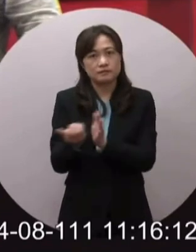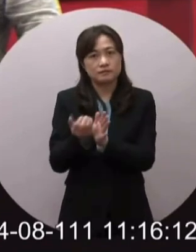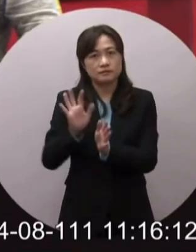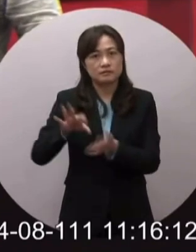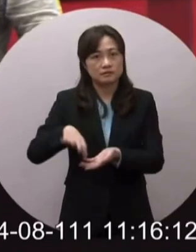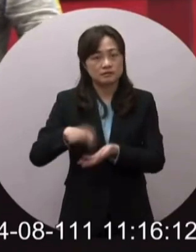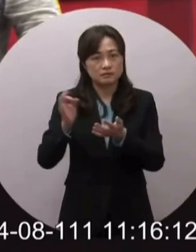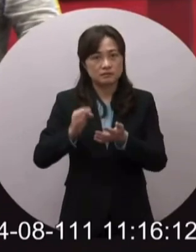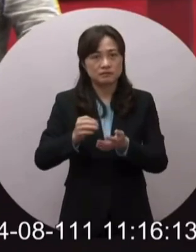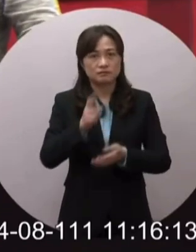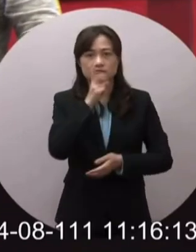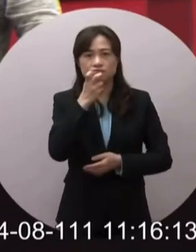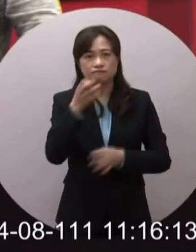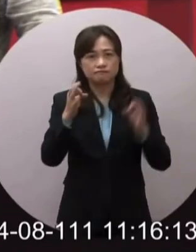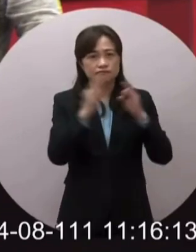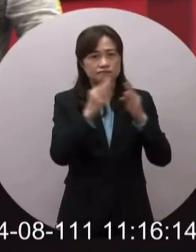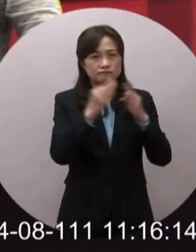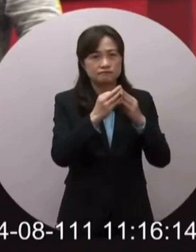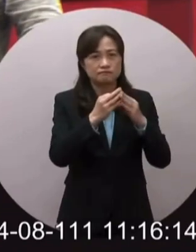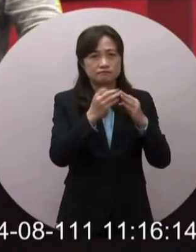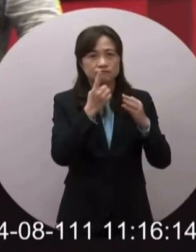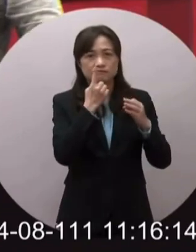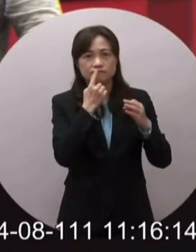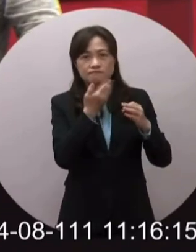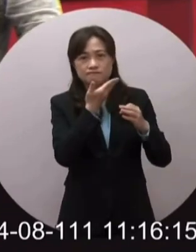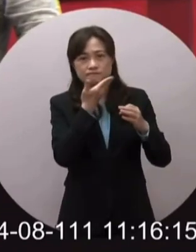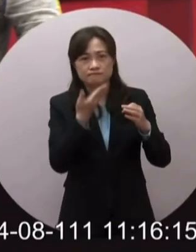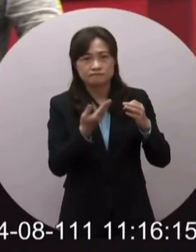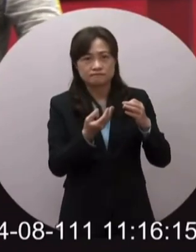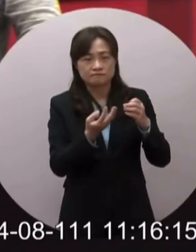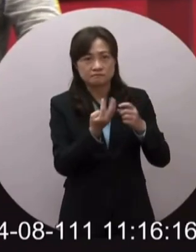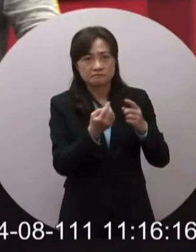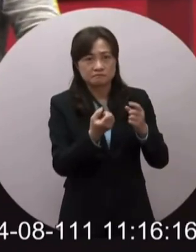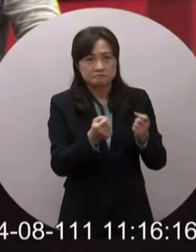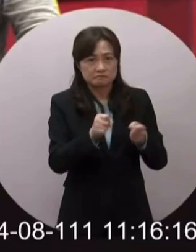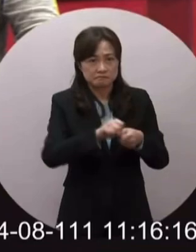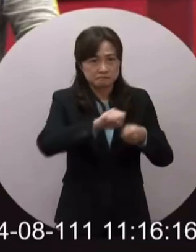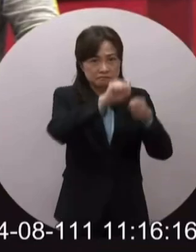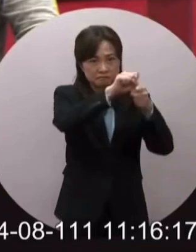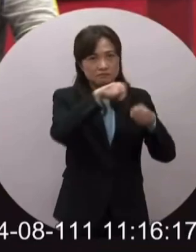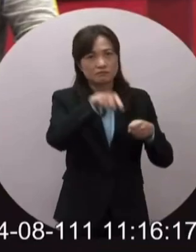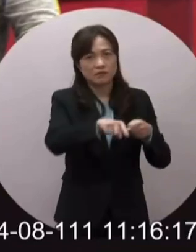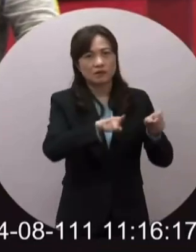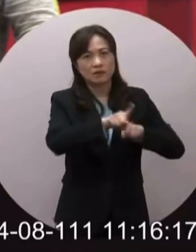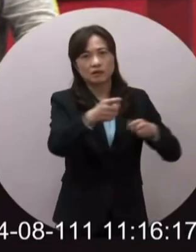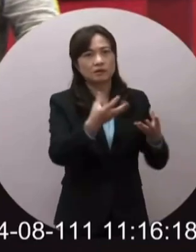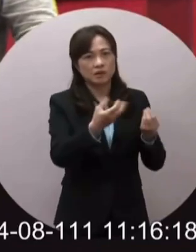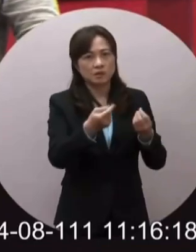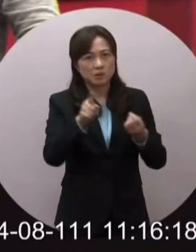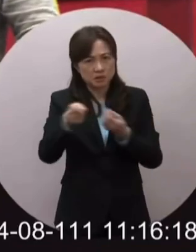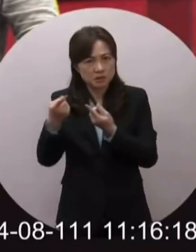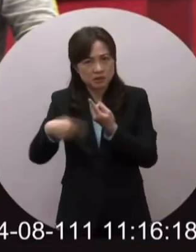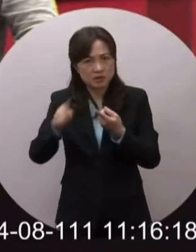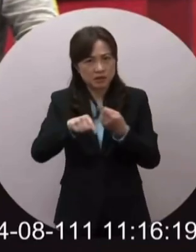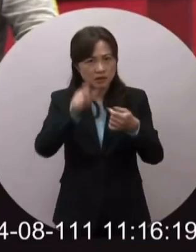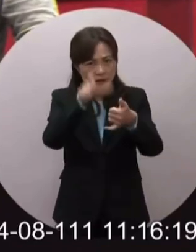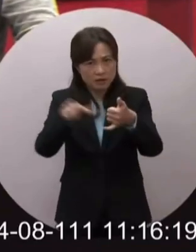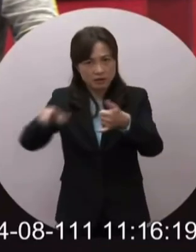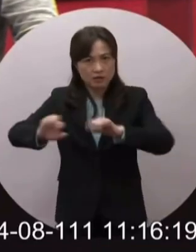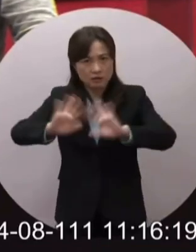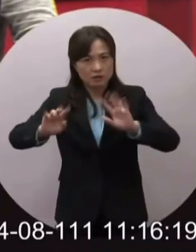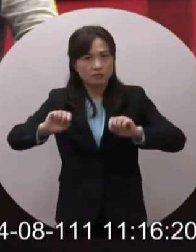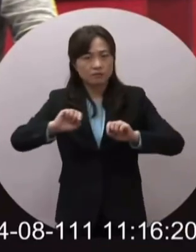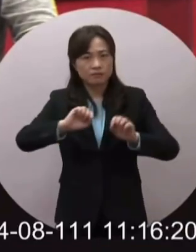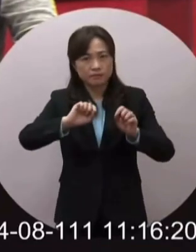央行升息没讲，你也没有差异化嘛，所以这都应该到差异化。再来我要提一个，请问一下，因为呢，其